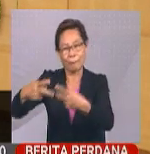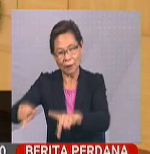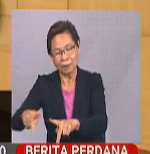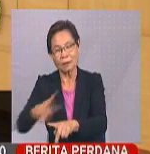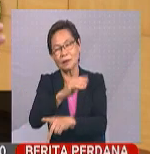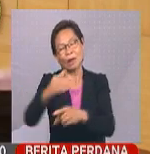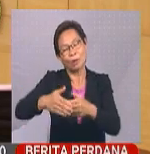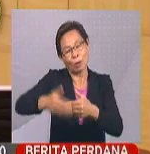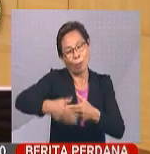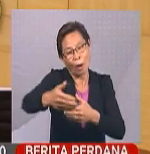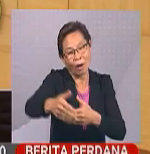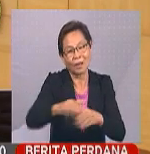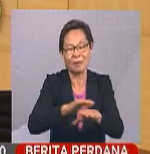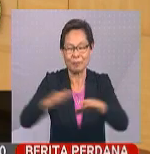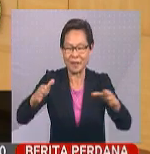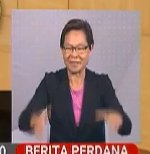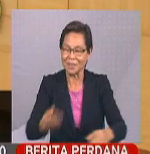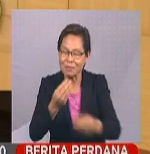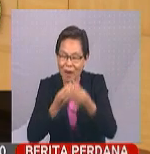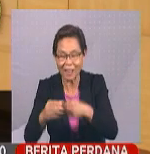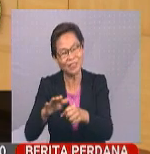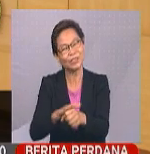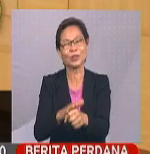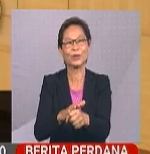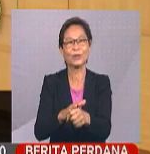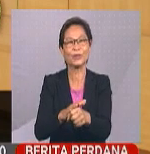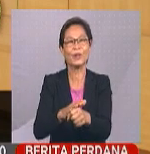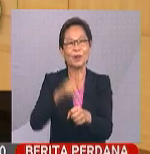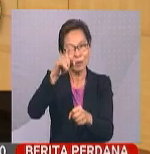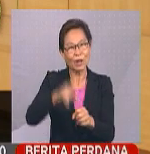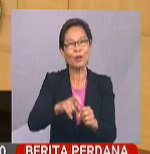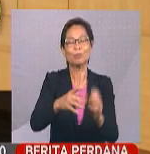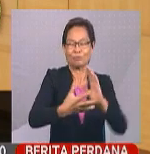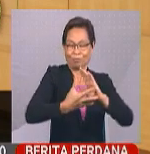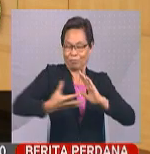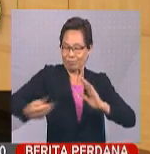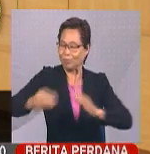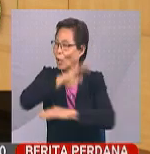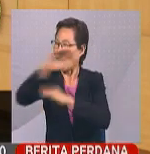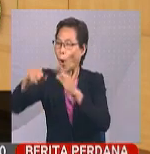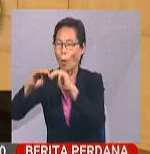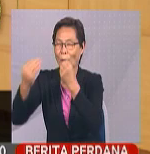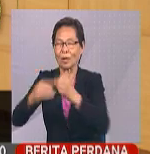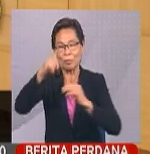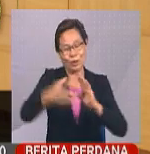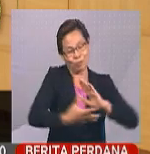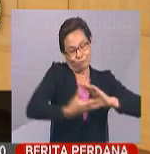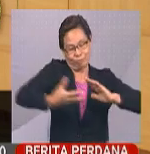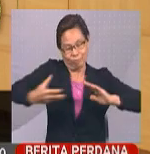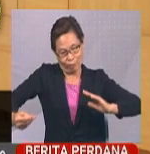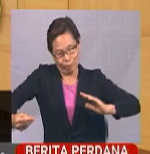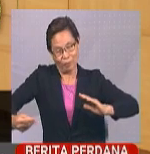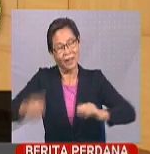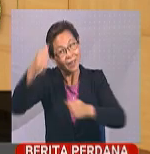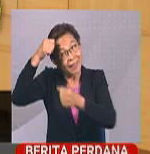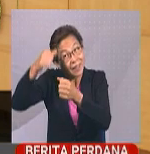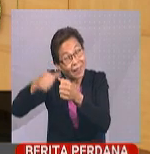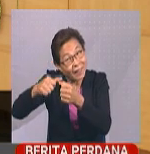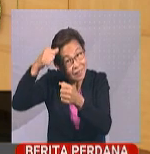dan seterusnya ke meja makan wajar diambil iktibar oleh segenap lapisan masyarakat.